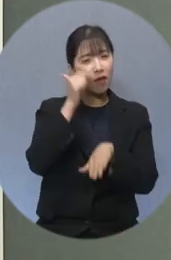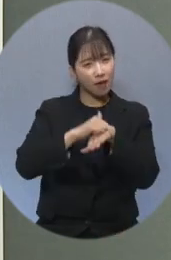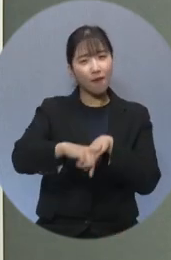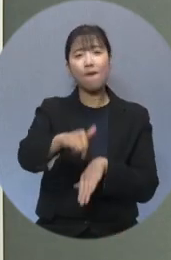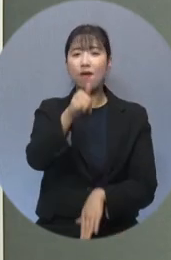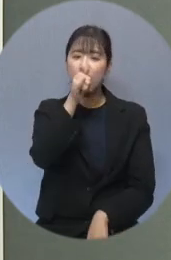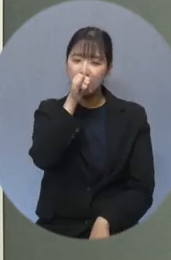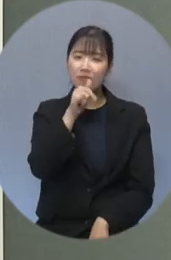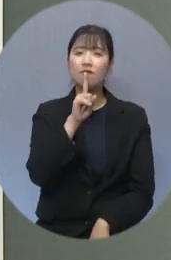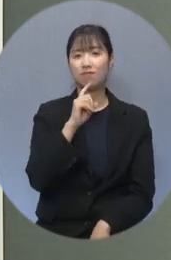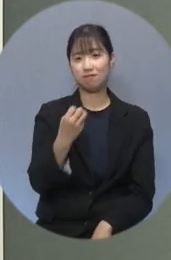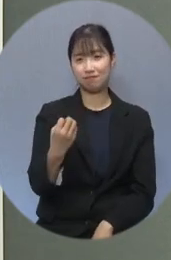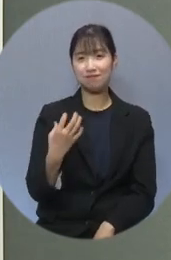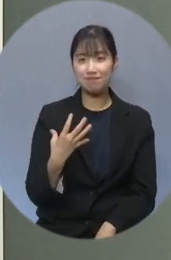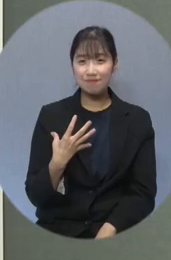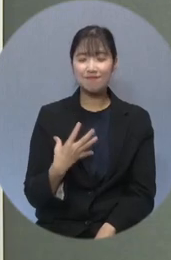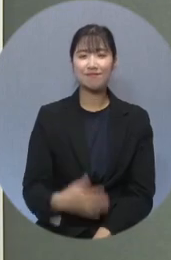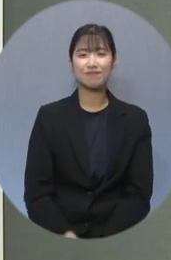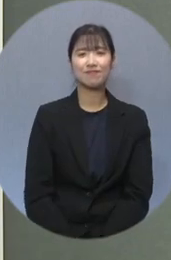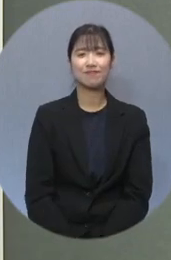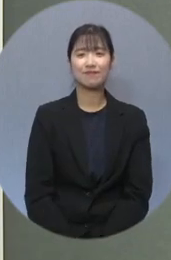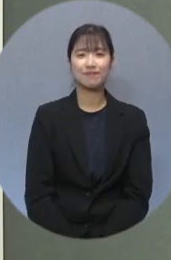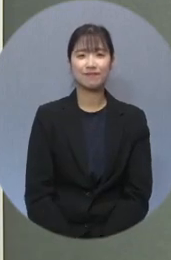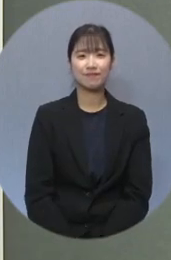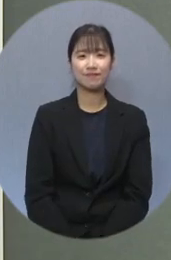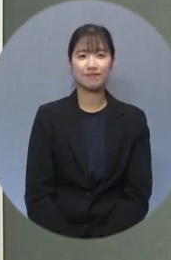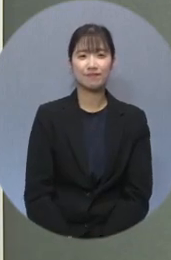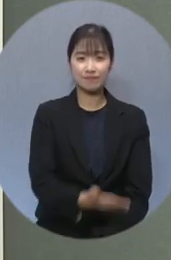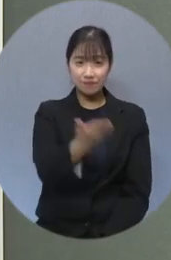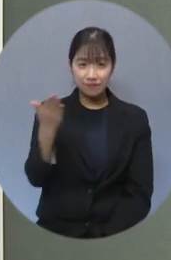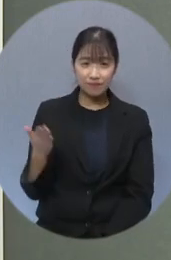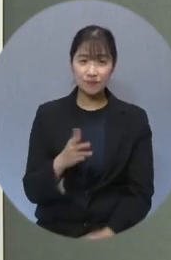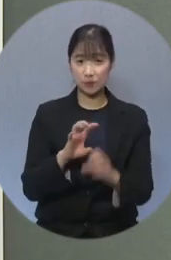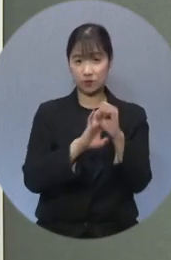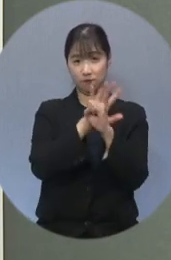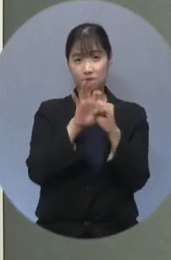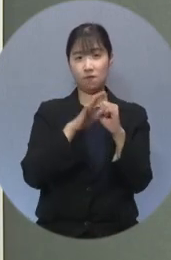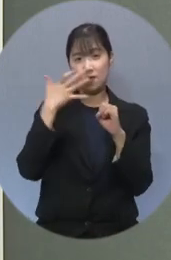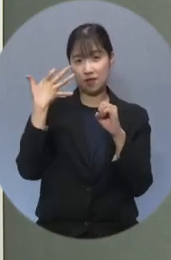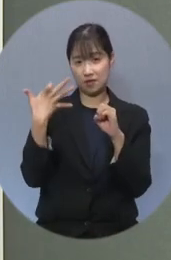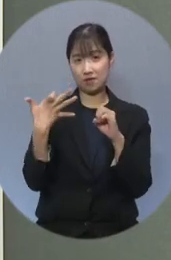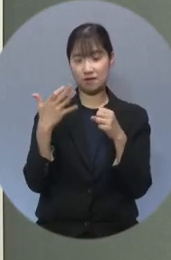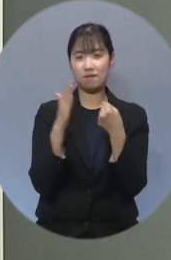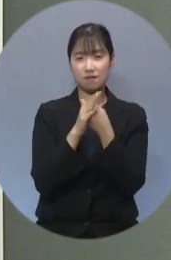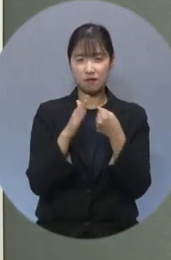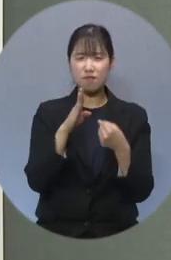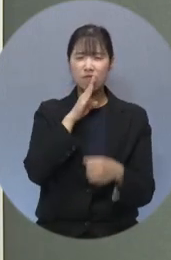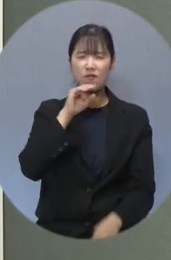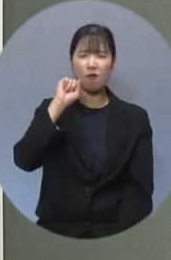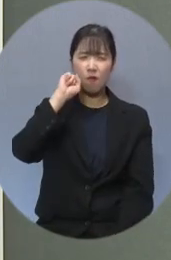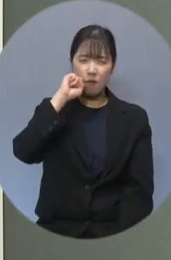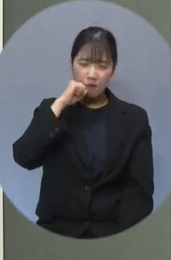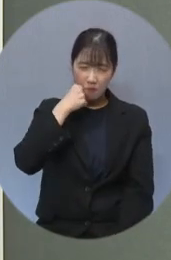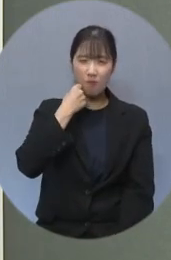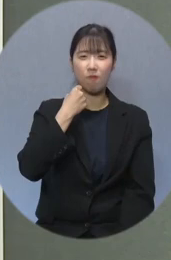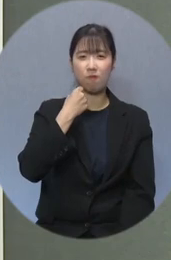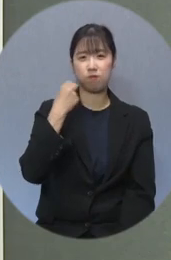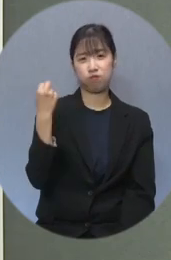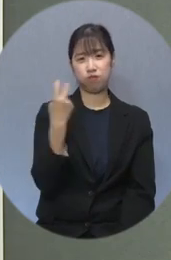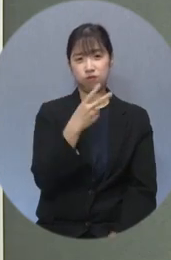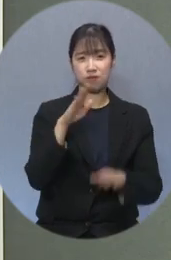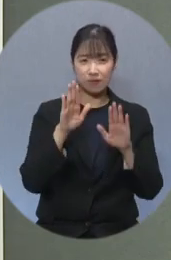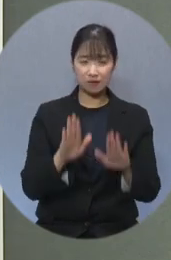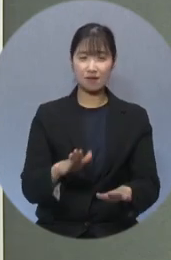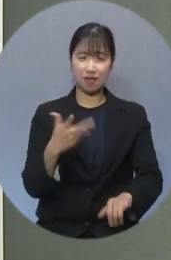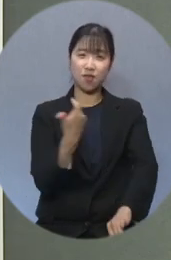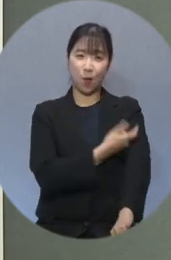계획이라 이런 말씀을 들었습니다. 여러분 코로나19 사태 때문에 어려우셨고 또 이제